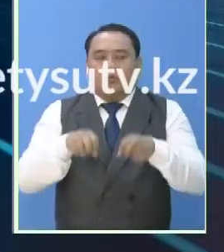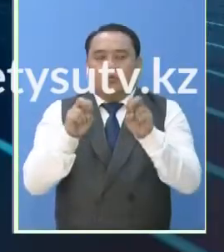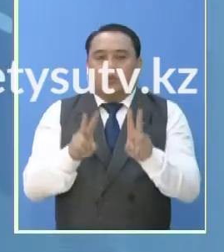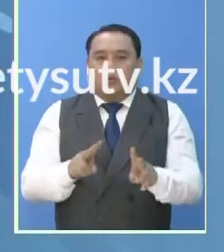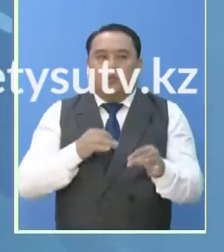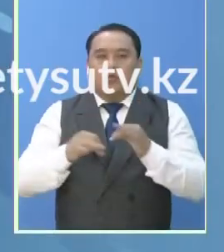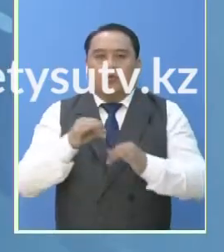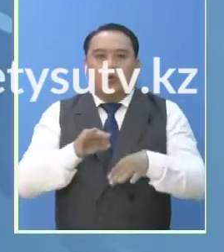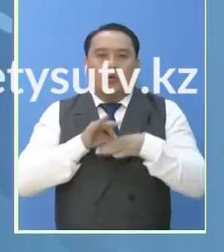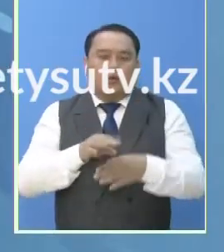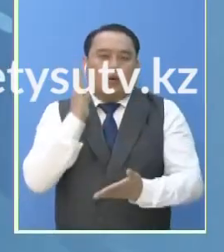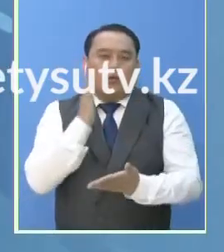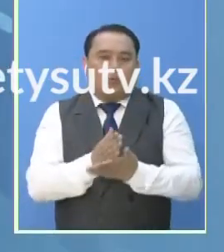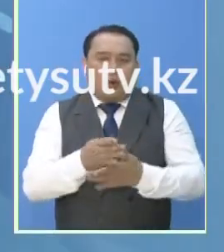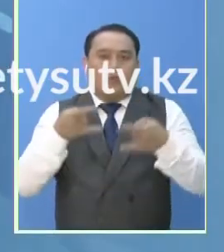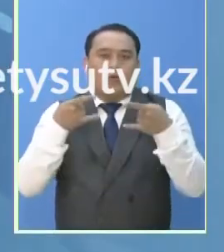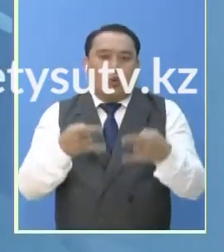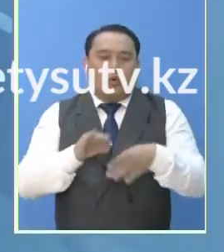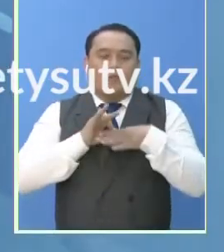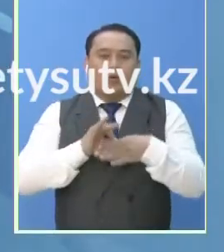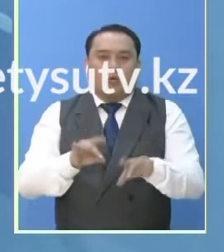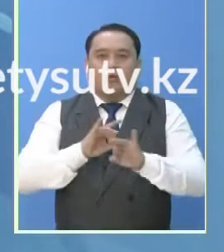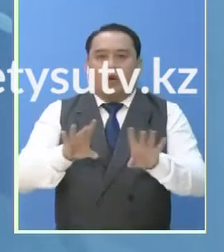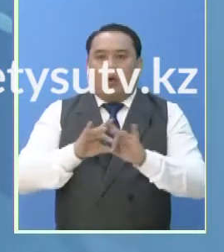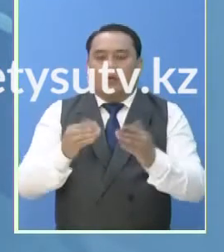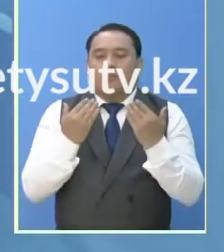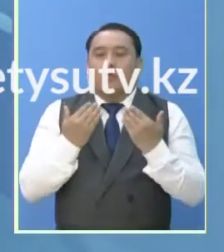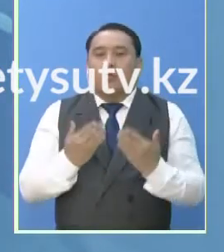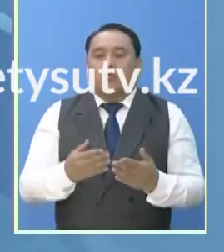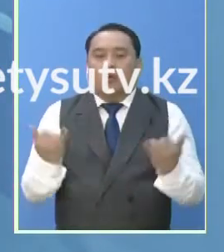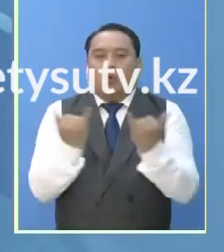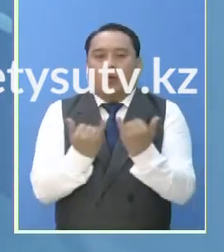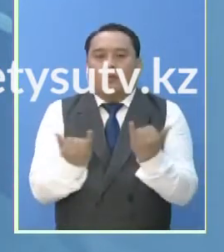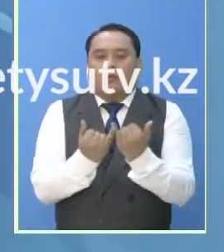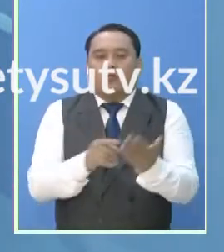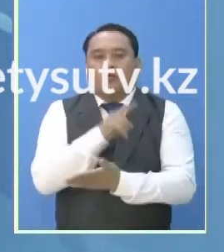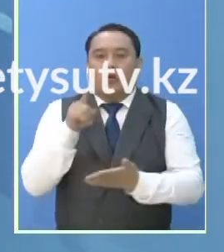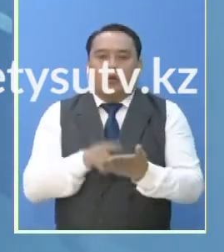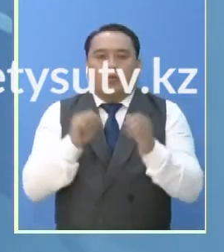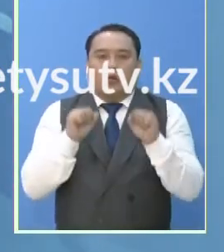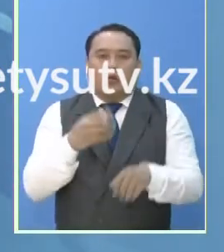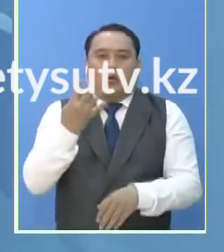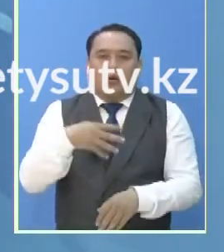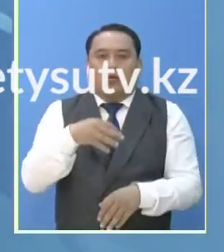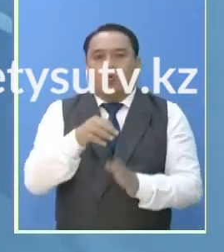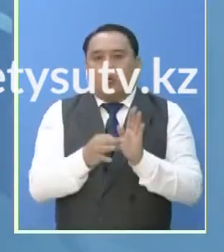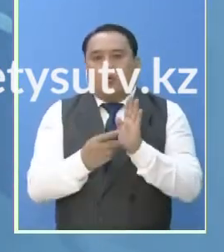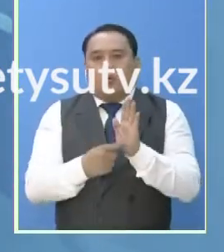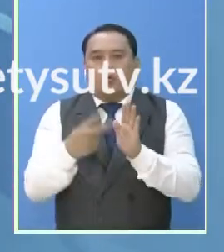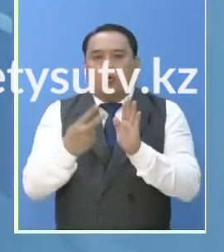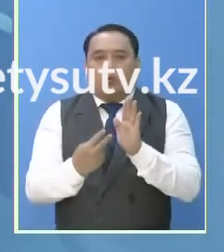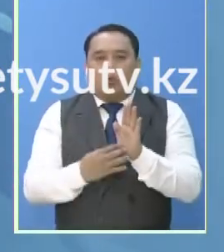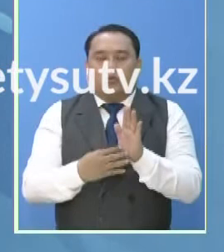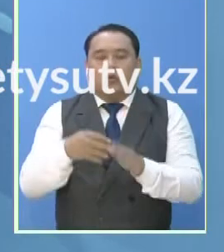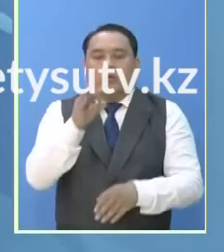сұхбат өрбітеміз. Хабарымыз тікелей эфирде. Жүріп жатқан естеріңізге саламыз. Сондықтан студия қонақтарына қандай да бір сауалдарыңыз болса, 40-0109 байланыс нөмірі сіздер